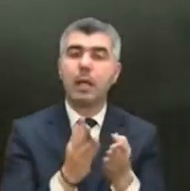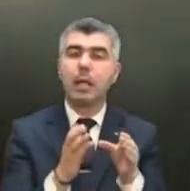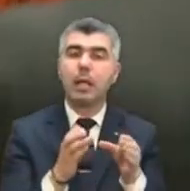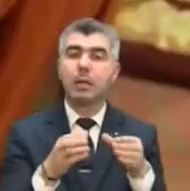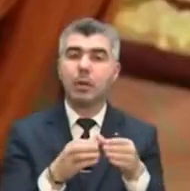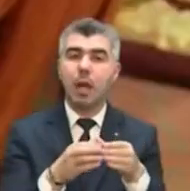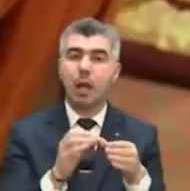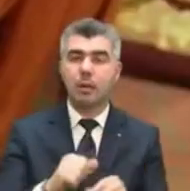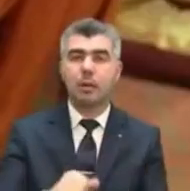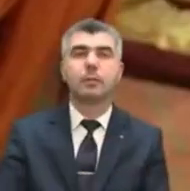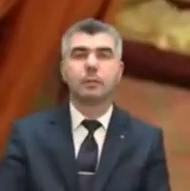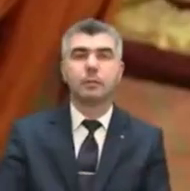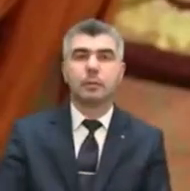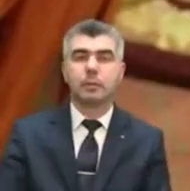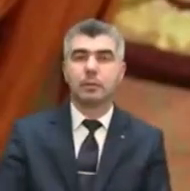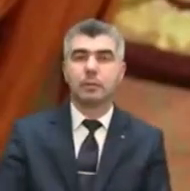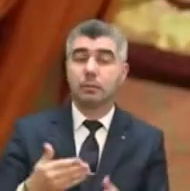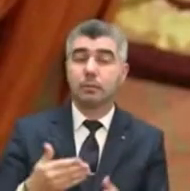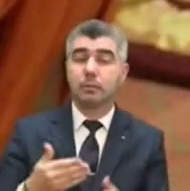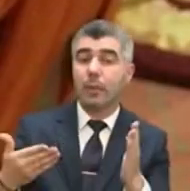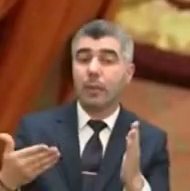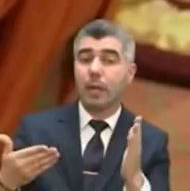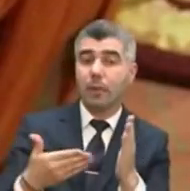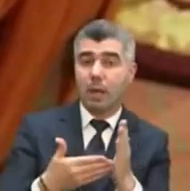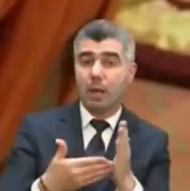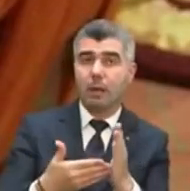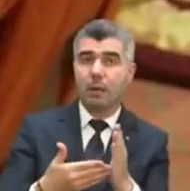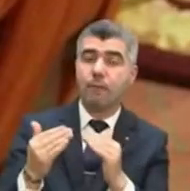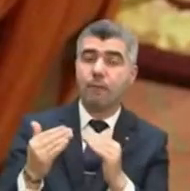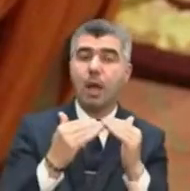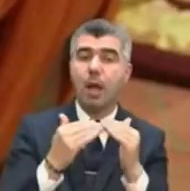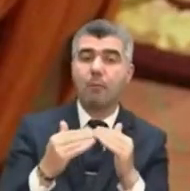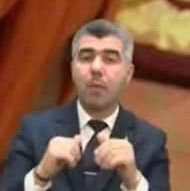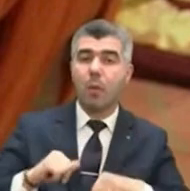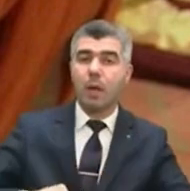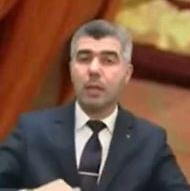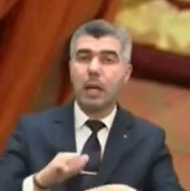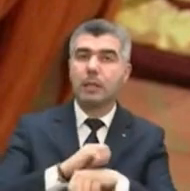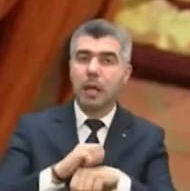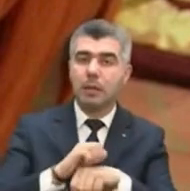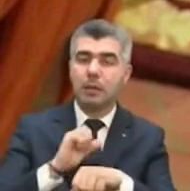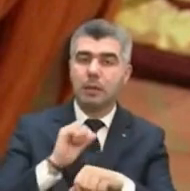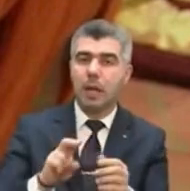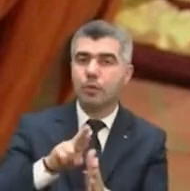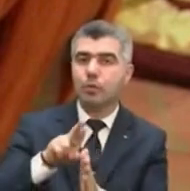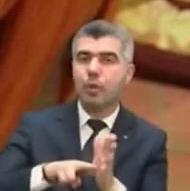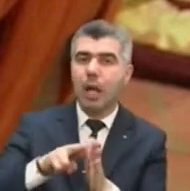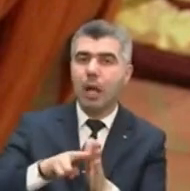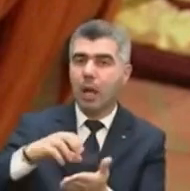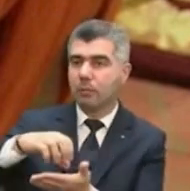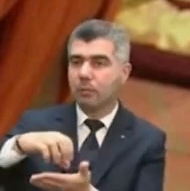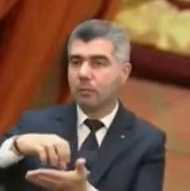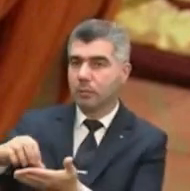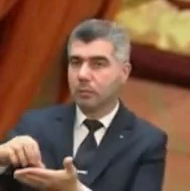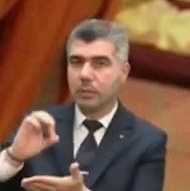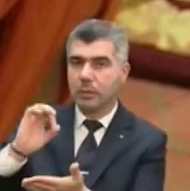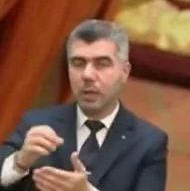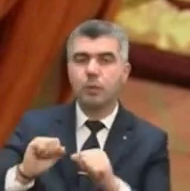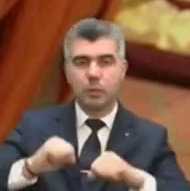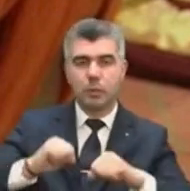النقل. واخيرا بتنسيق مع وزاره الداخليه تنعملوا على تنزيل الجهويه المتقدمه التي من شانها